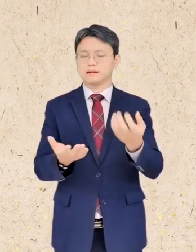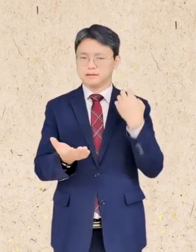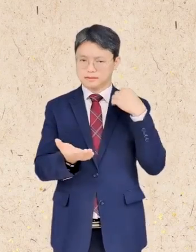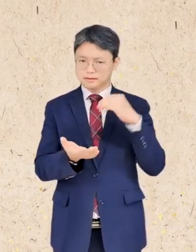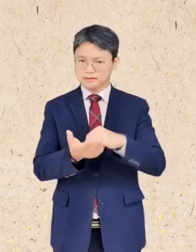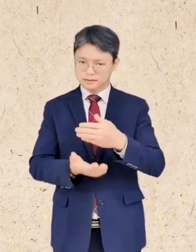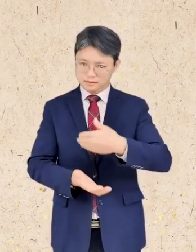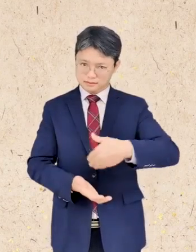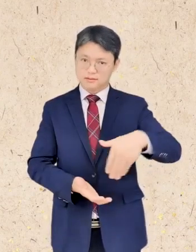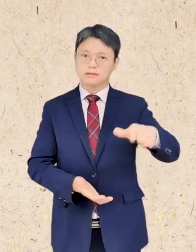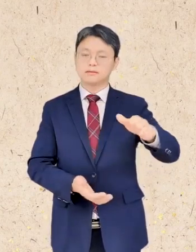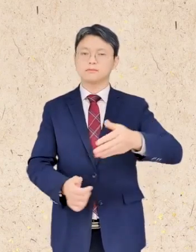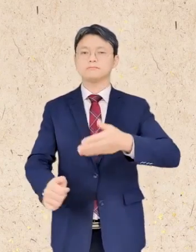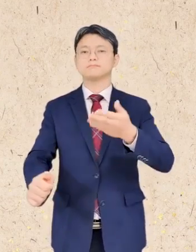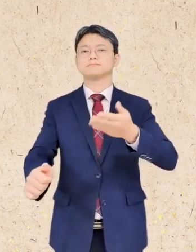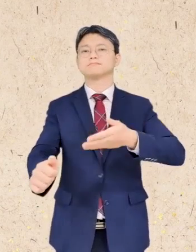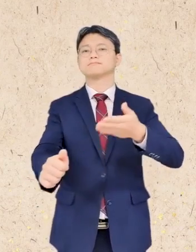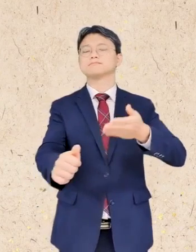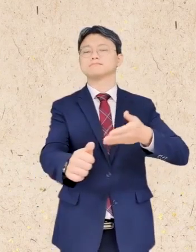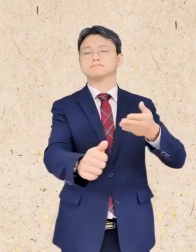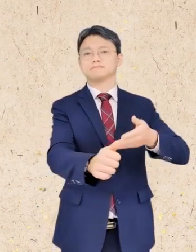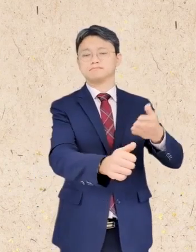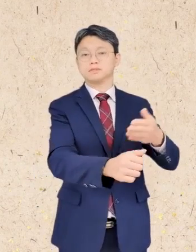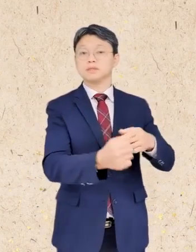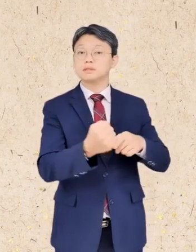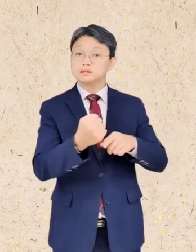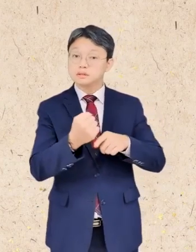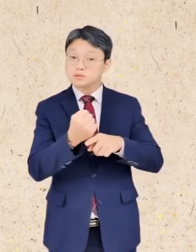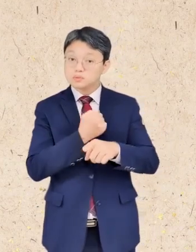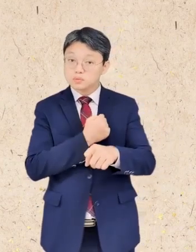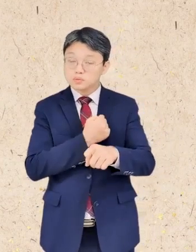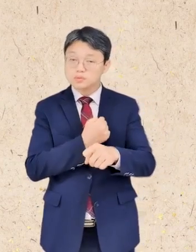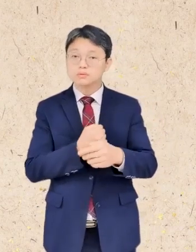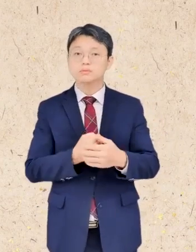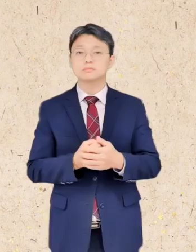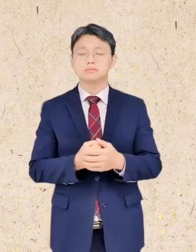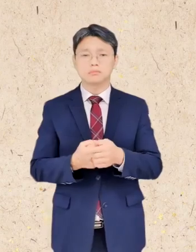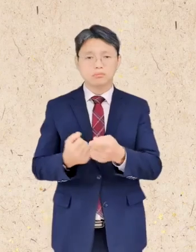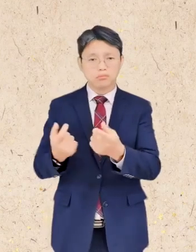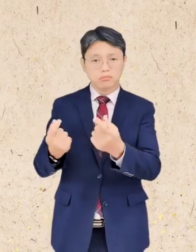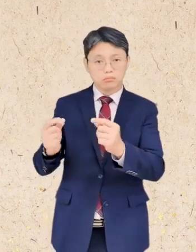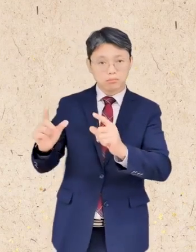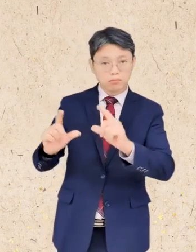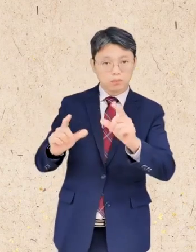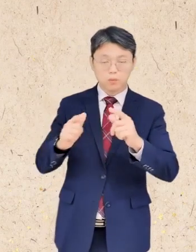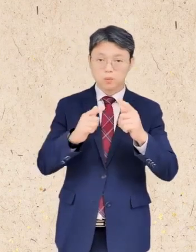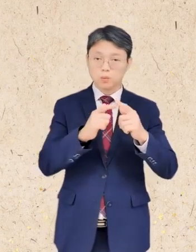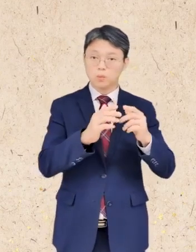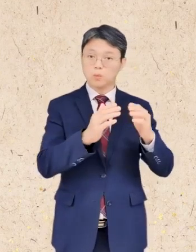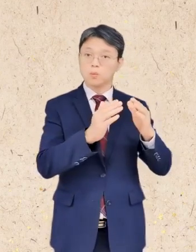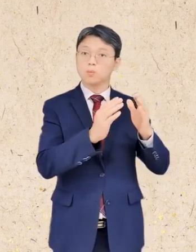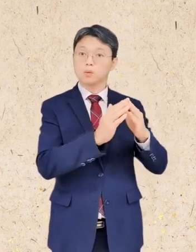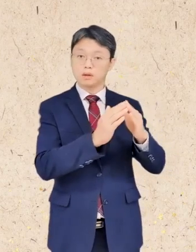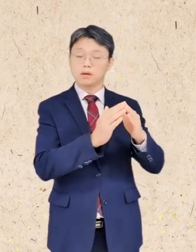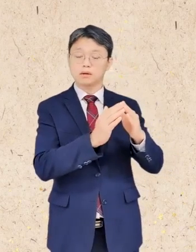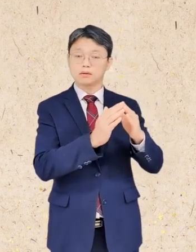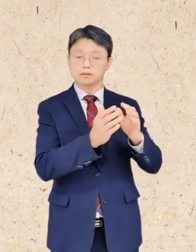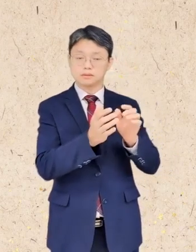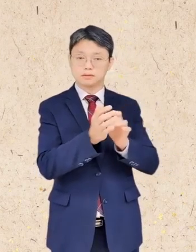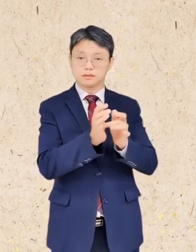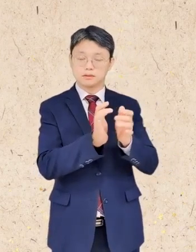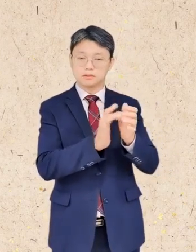생업에 돌아갈 것을 권면하고 있습니다. 그 이유는 다른 것이 아니죠. 이러한 모습이 교회에게